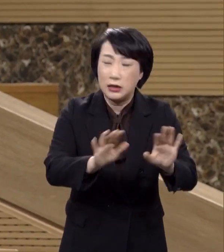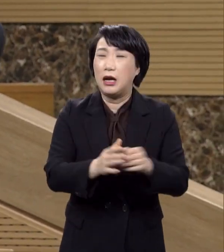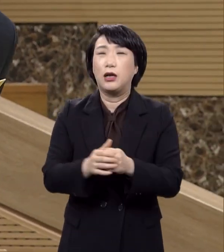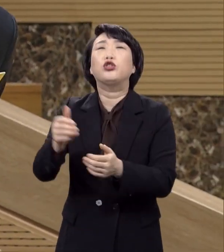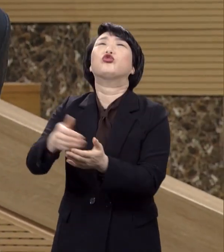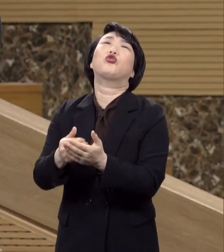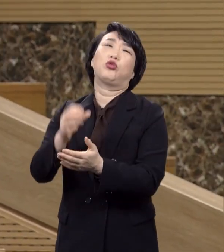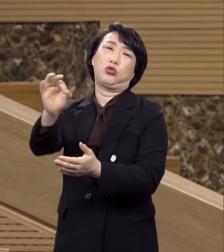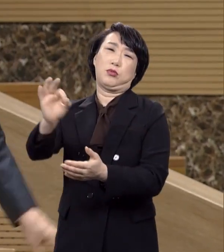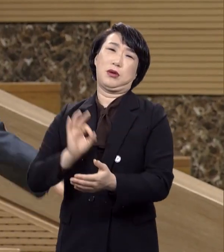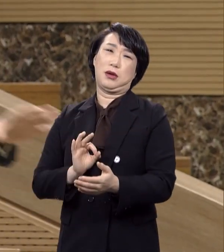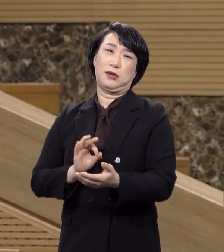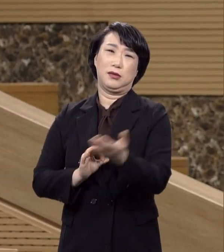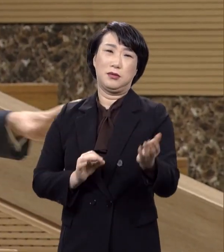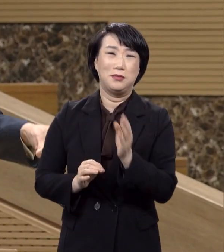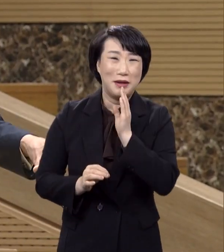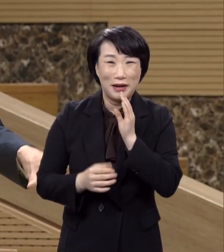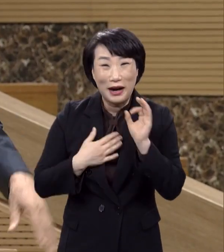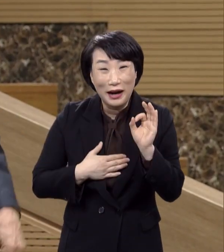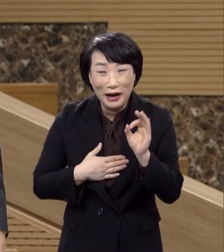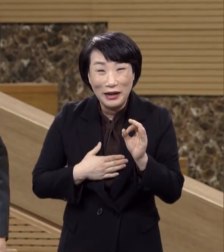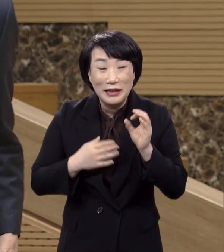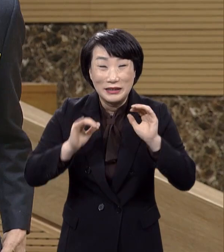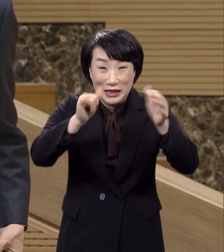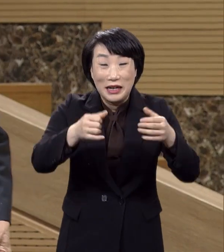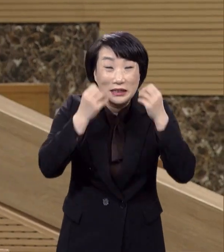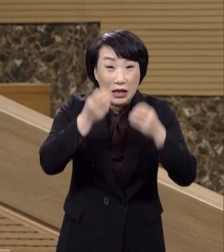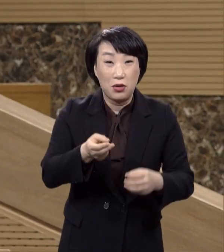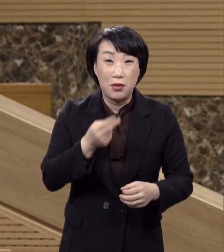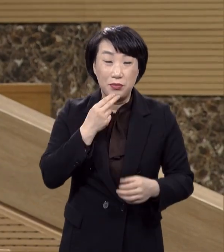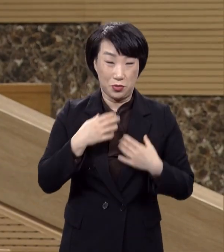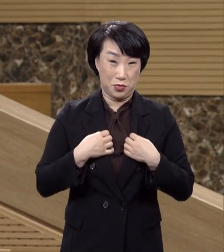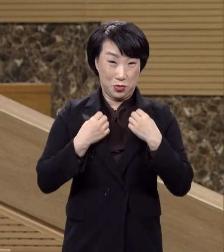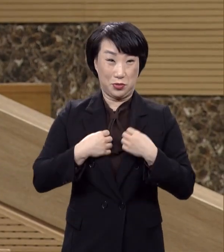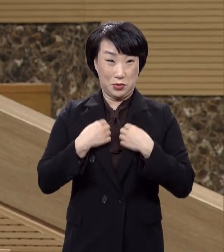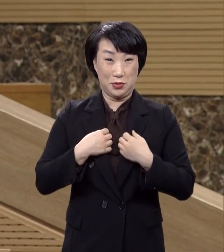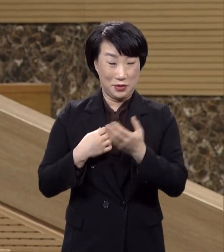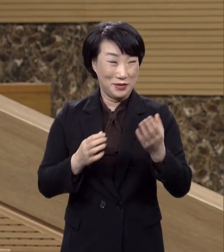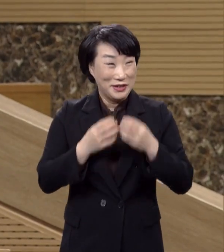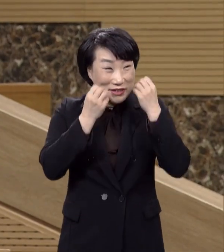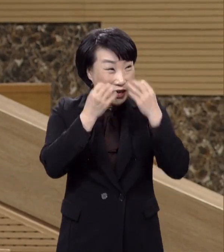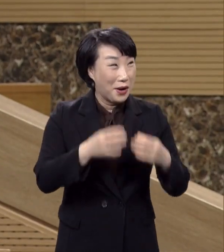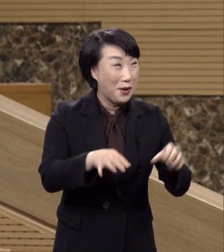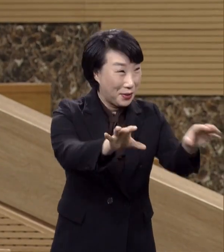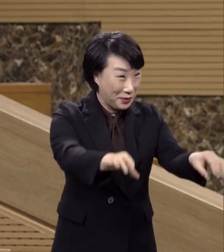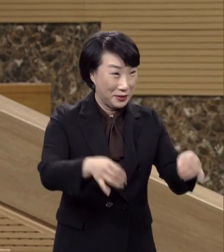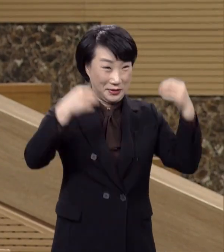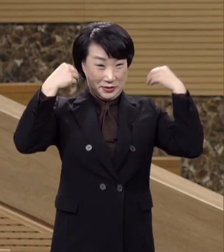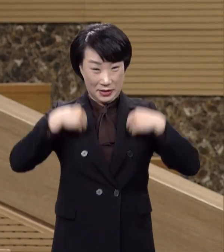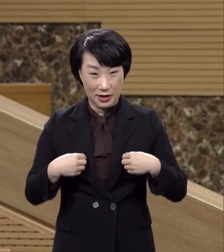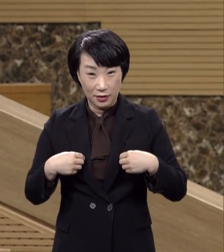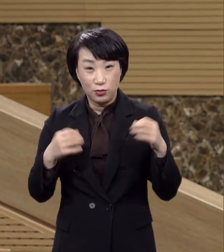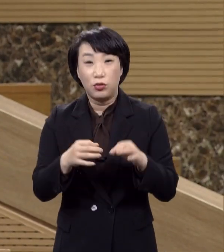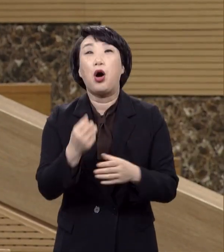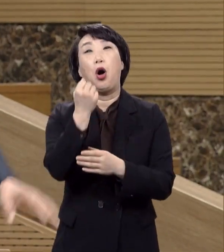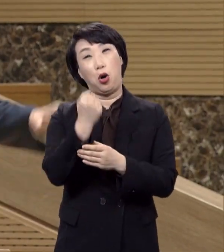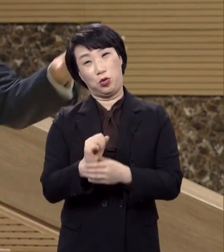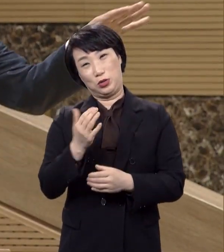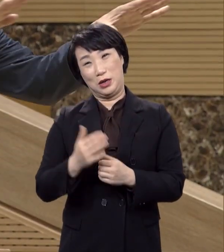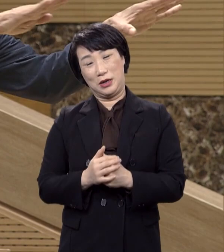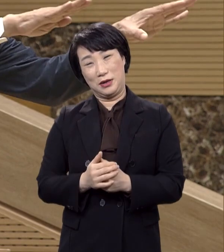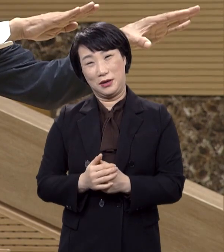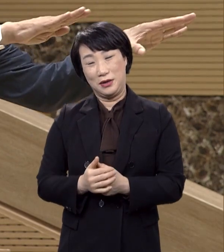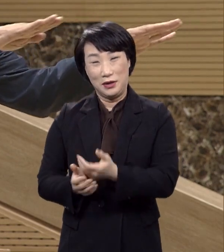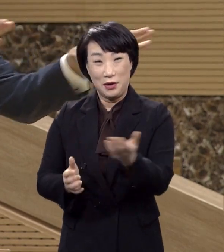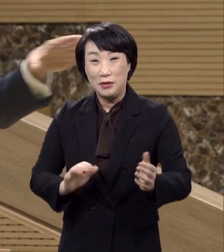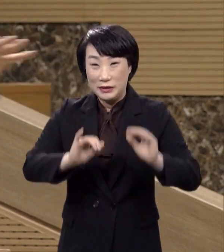말인지 아십니까? 이 세상은 새 것이 없어요. 보세요. 옷도 새 것이다. 입는 순간에 헌 것입니다.